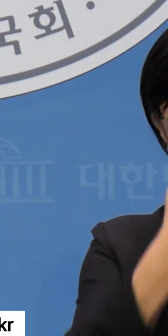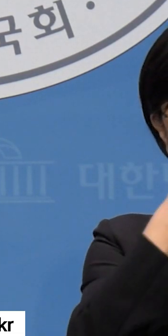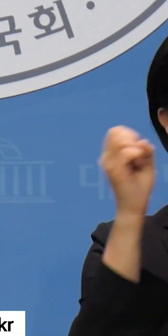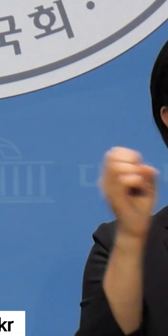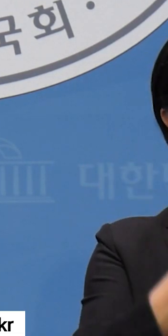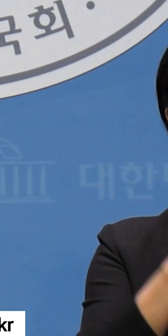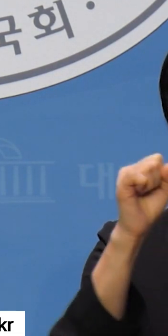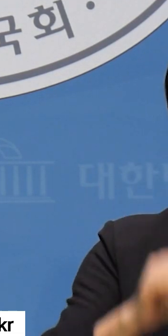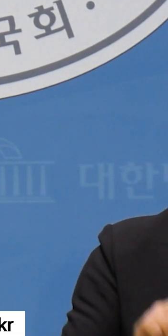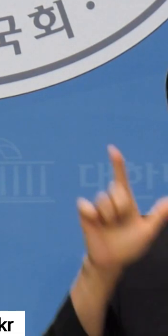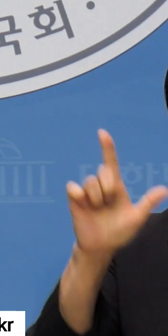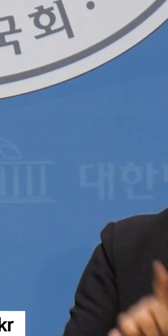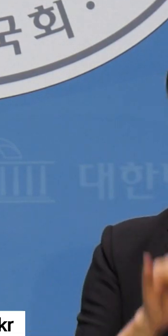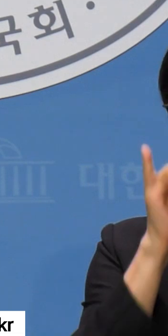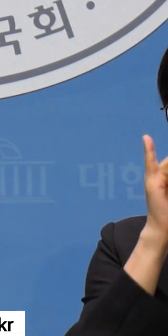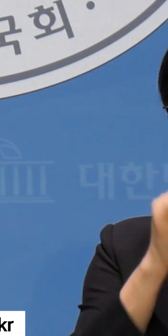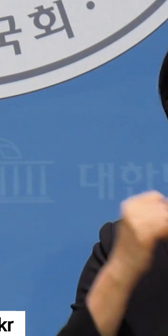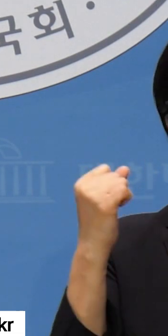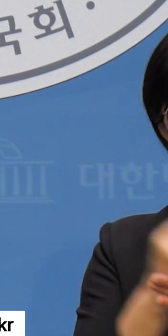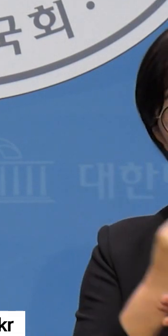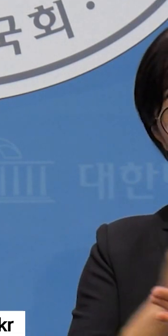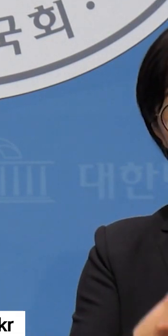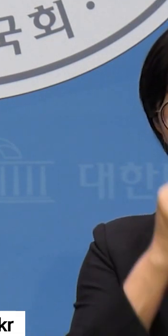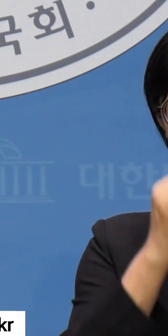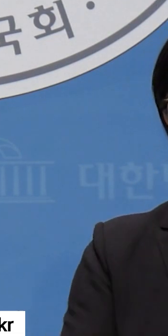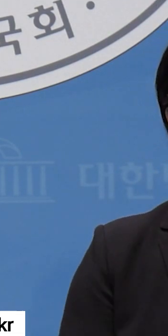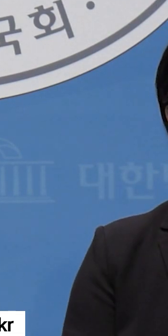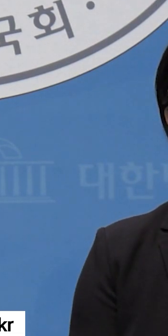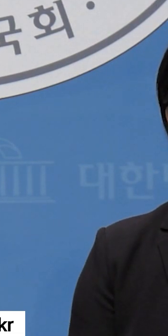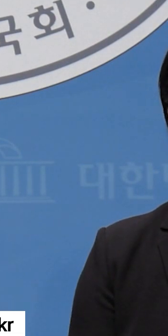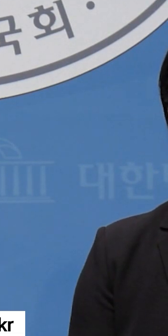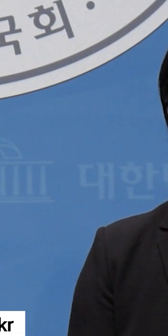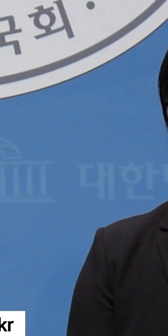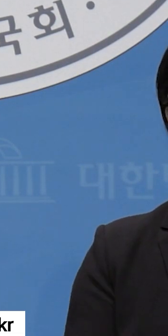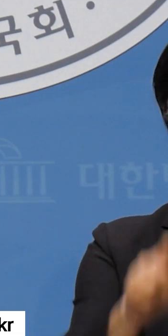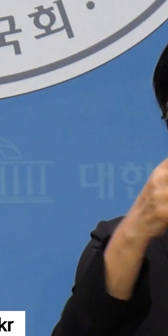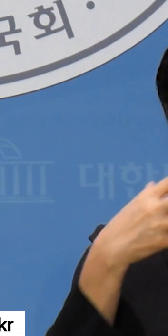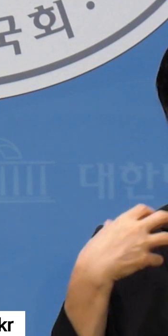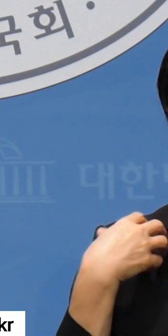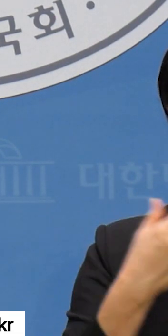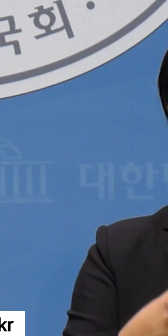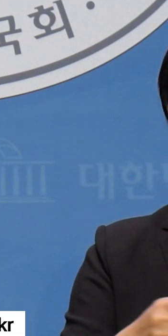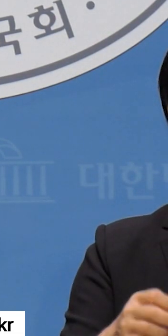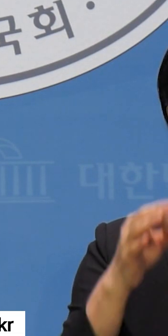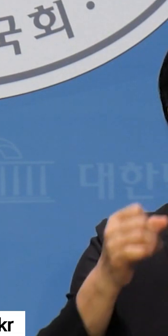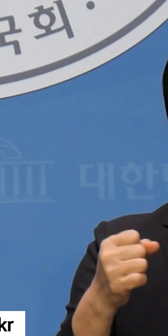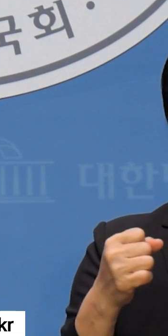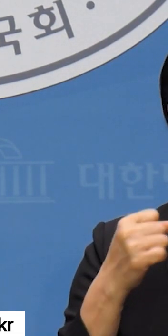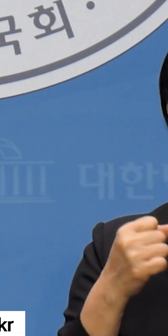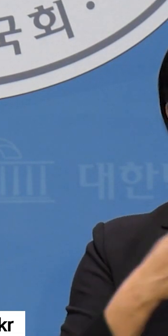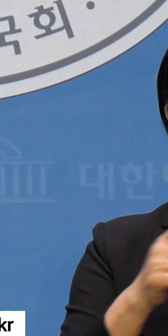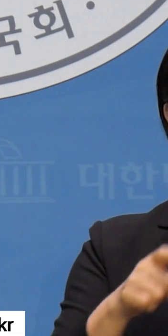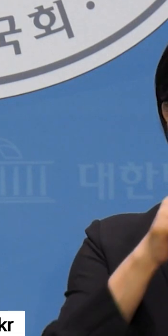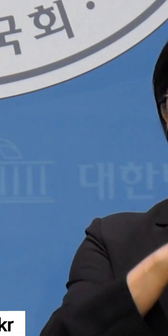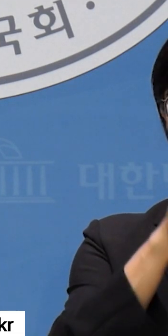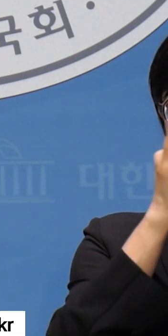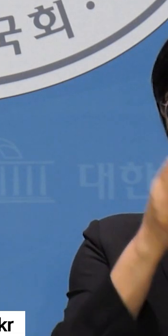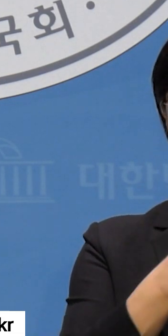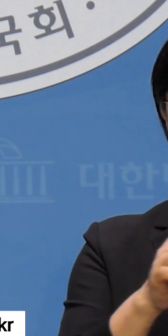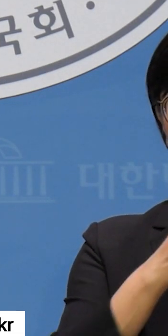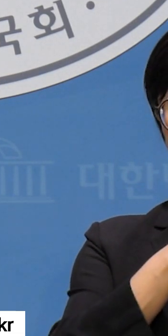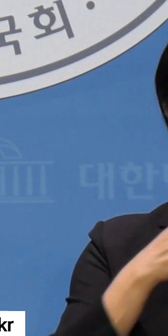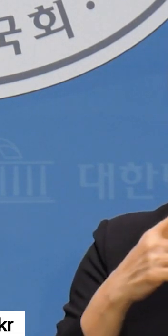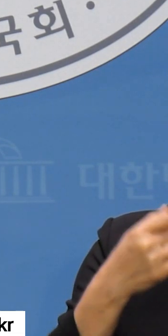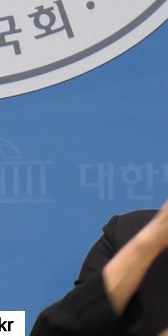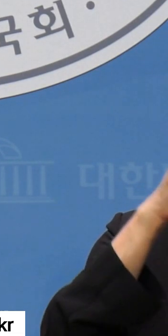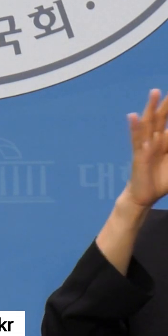행태를 보이고 있어 안타까울 따름입니다. 정부가 건전 재정을 목표로 하는 상황에서